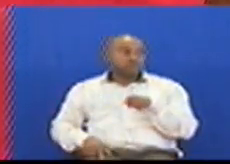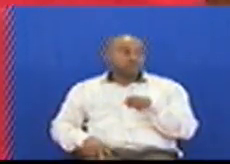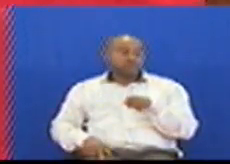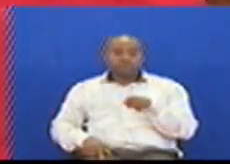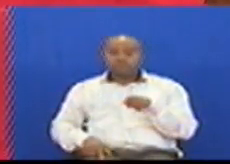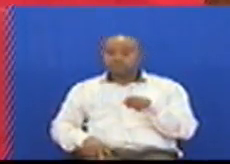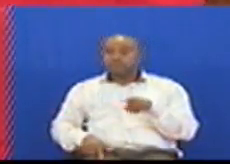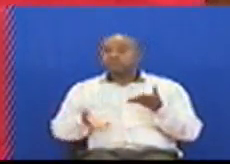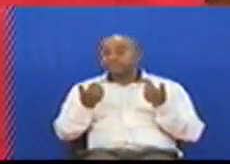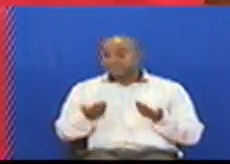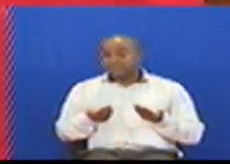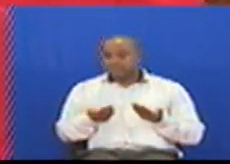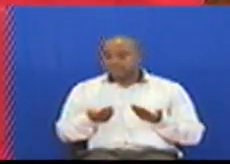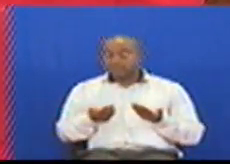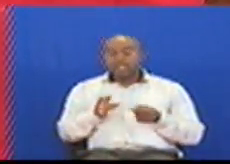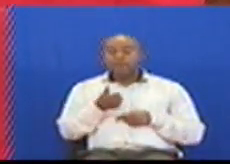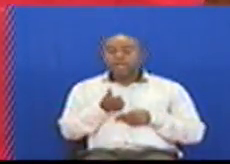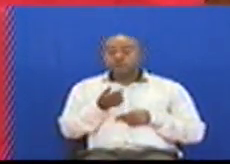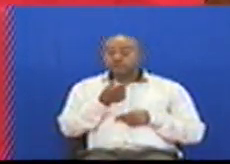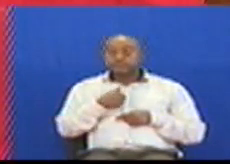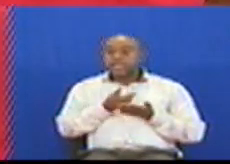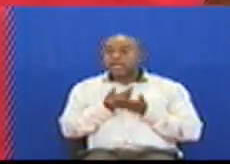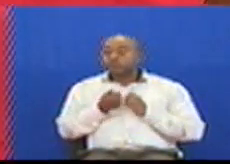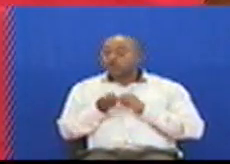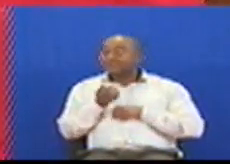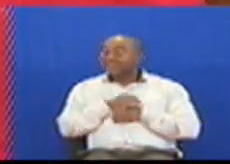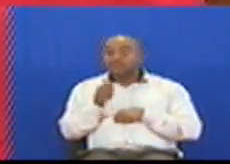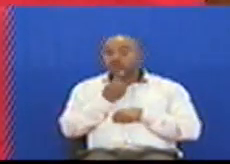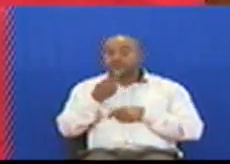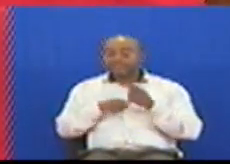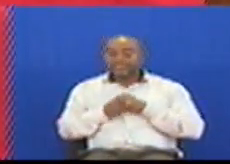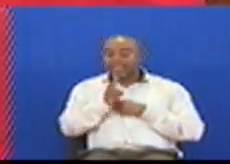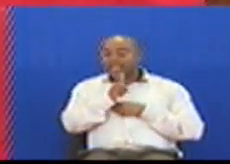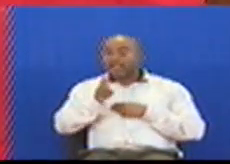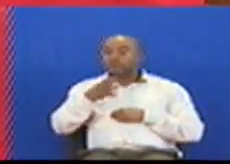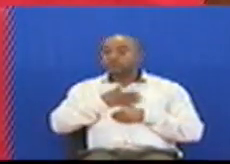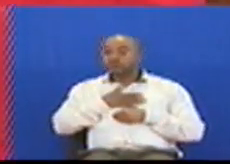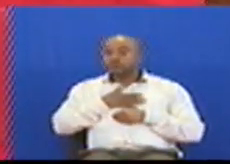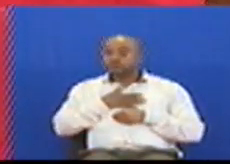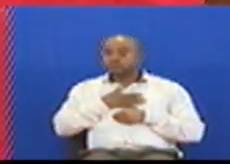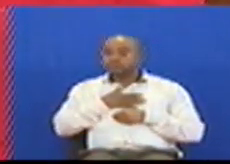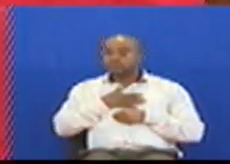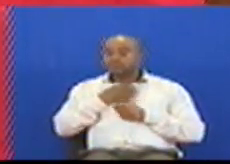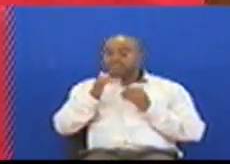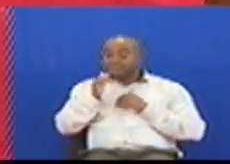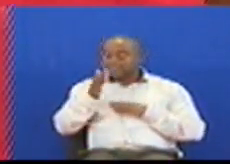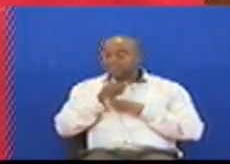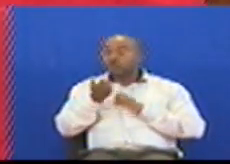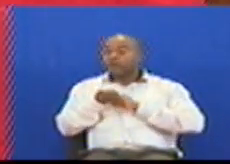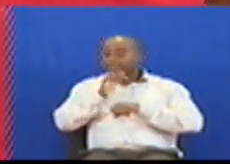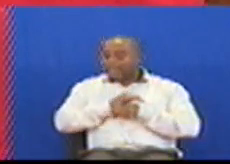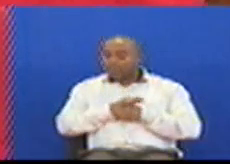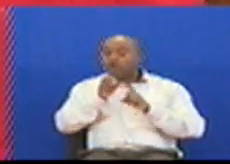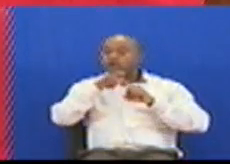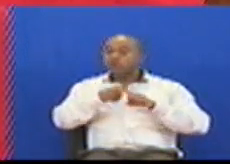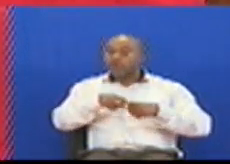bahati mbaya sana bado hatuna wataalamu wa kutosha kwenye halmashauri zetu, hasa wenye kwenye fani ya uhandisi. Kwa hiyo